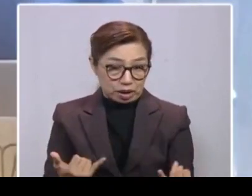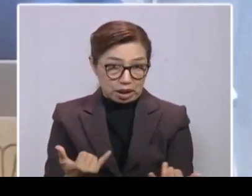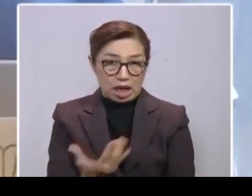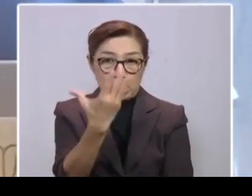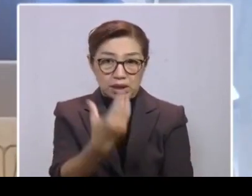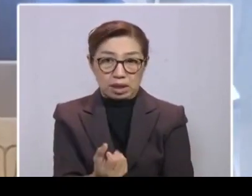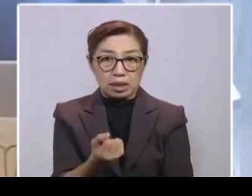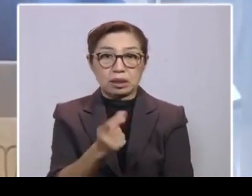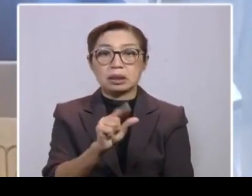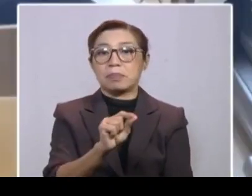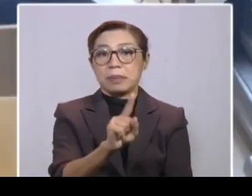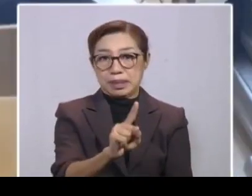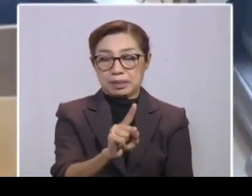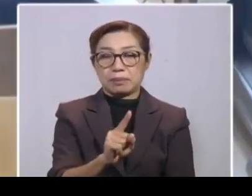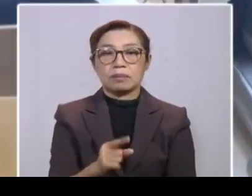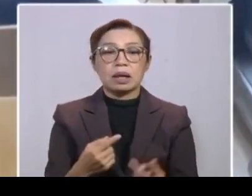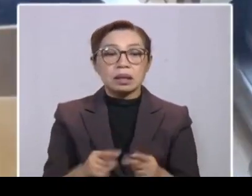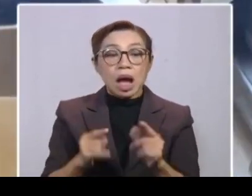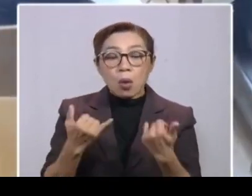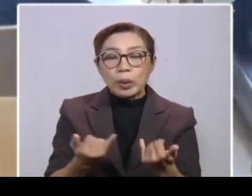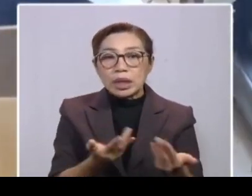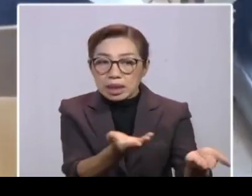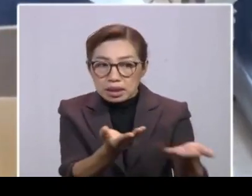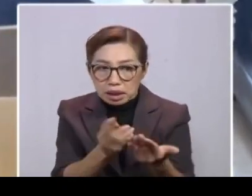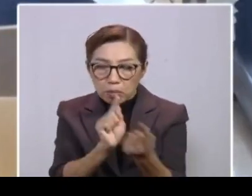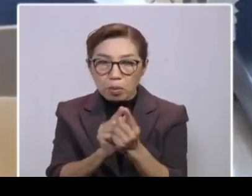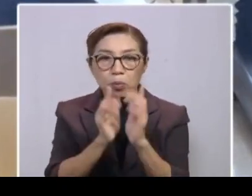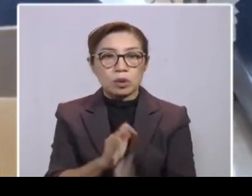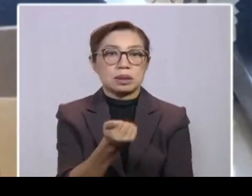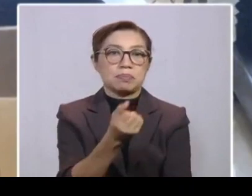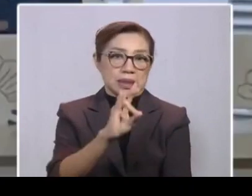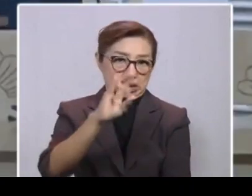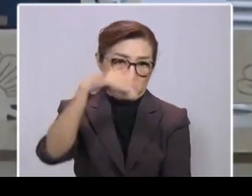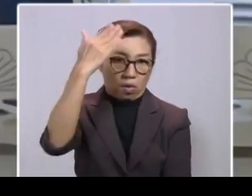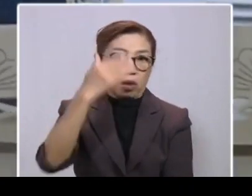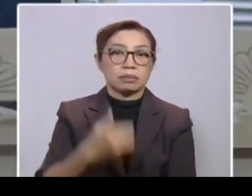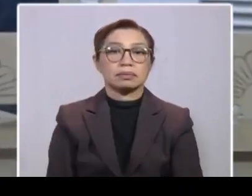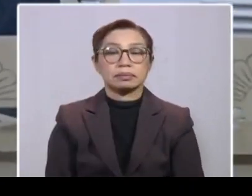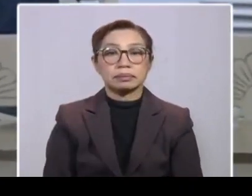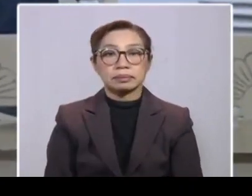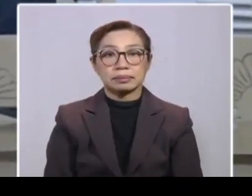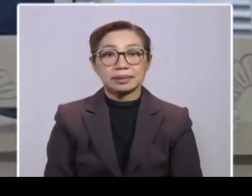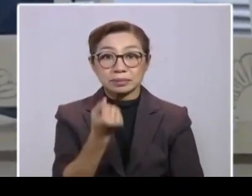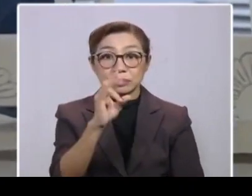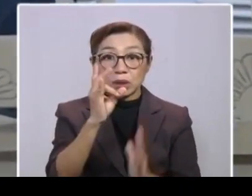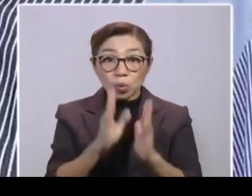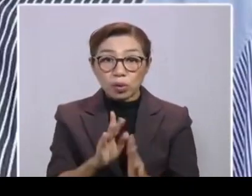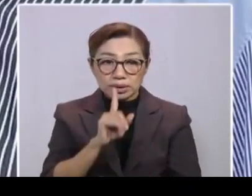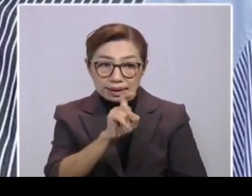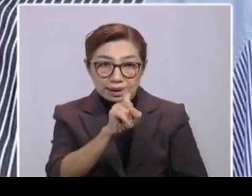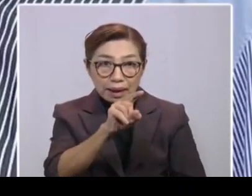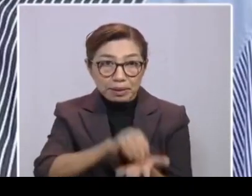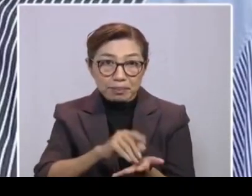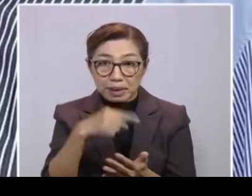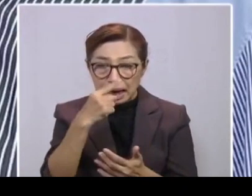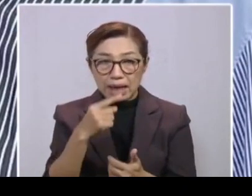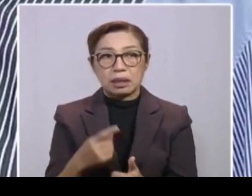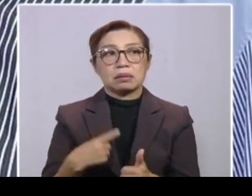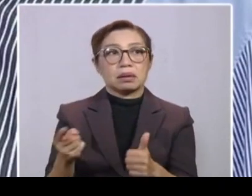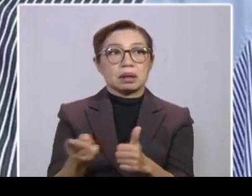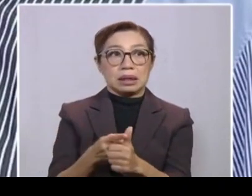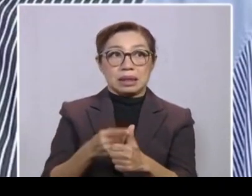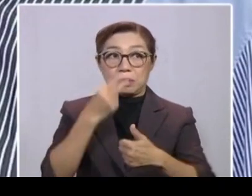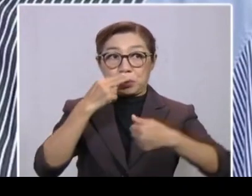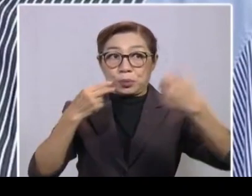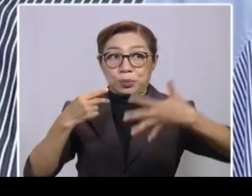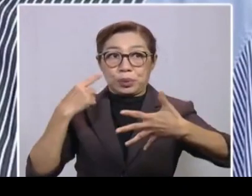แห่งชาติทั้งหมด 20นายแต่วันนี้เชิญมาก่อน 17นายนะครับมีรายชื่อเปิดเผยออกมานะครับ 17นายที่ว่าเนี่ยประกอบด้วยพัน